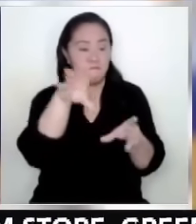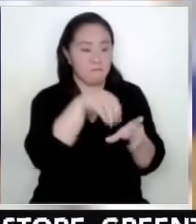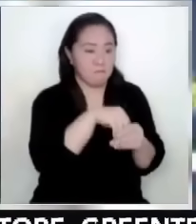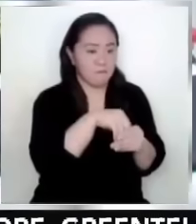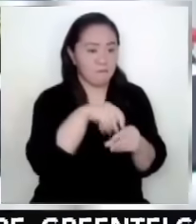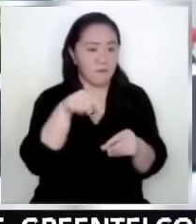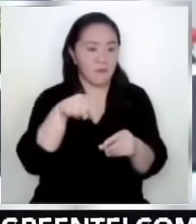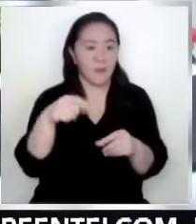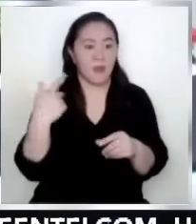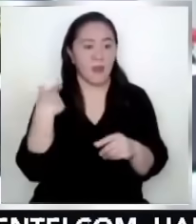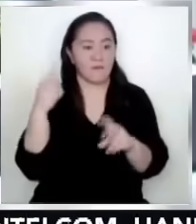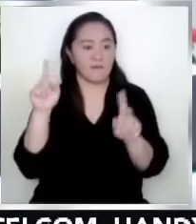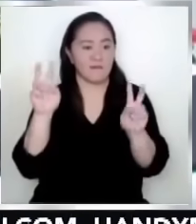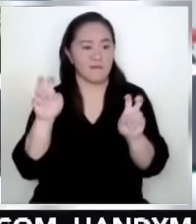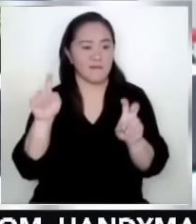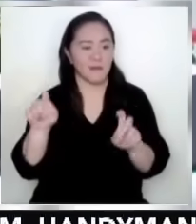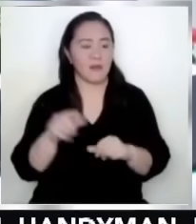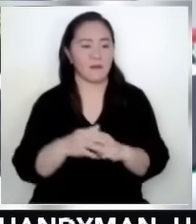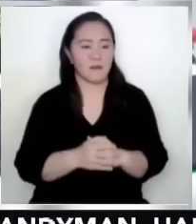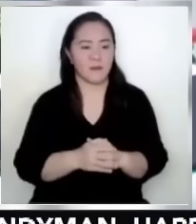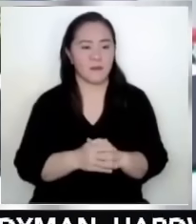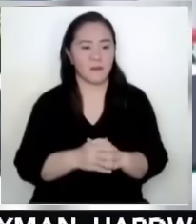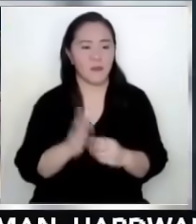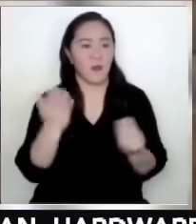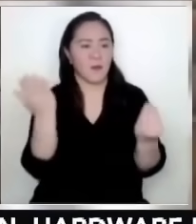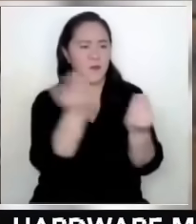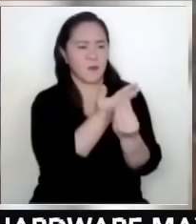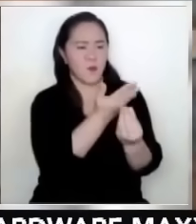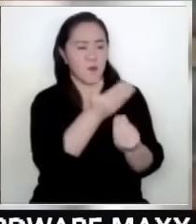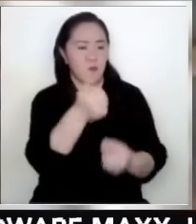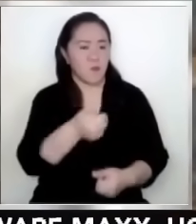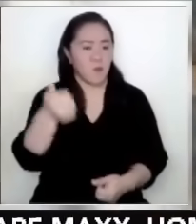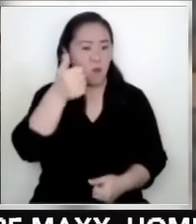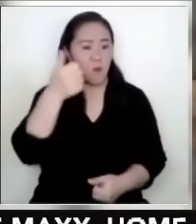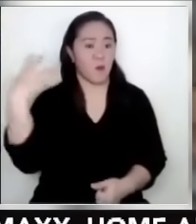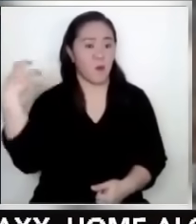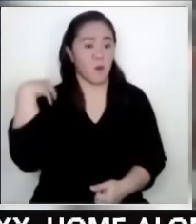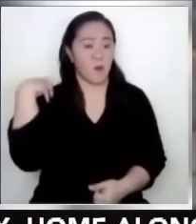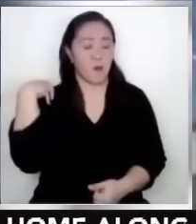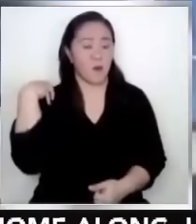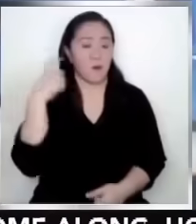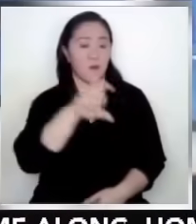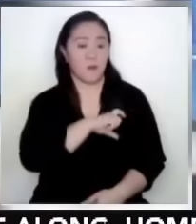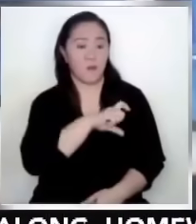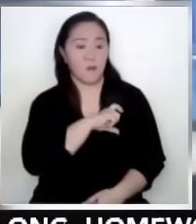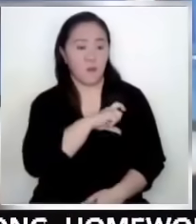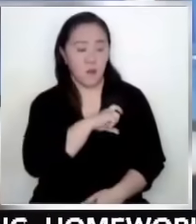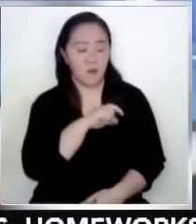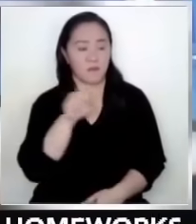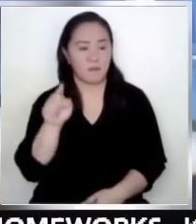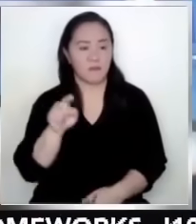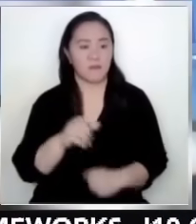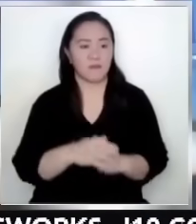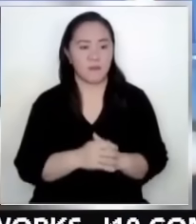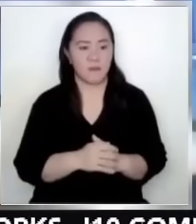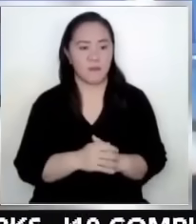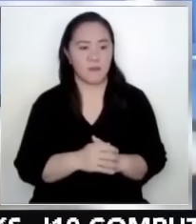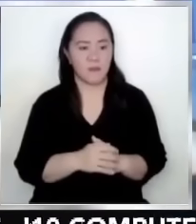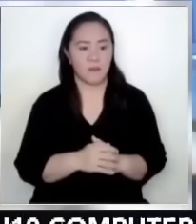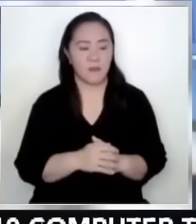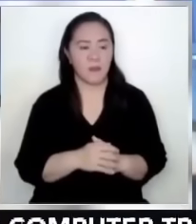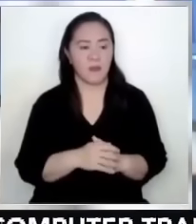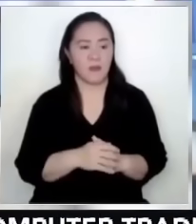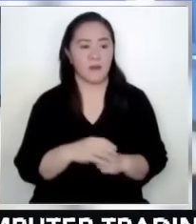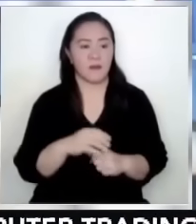years. Sinibak na sa pwesto ang hepe ng Malabon Police na si Police Lieutenant Colonel J. Baybayan at hepe ng Station Drug Enforcement Unit na si